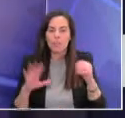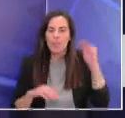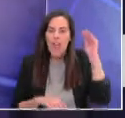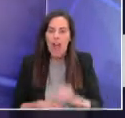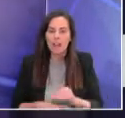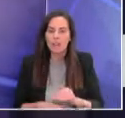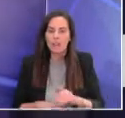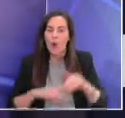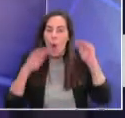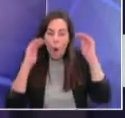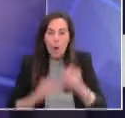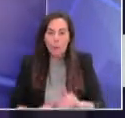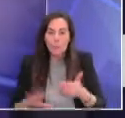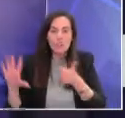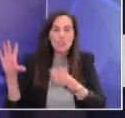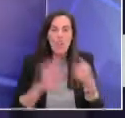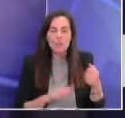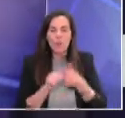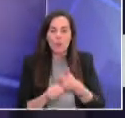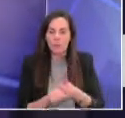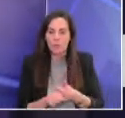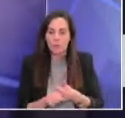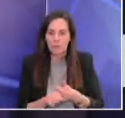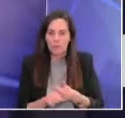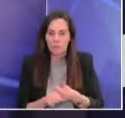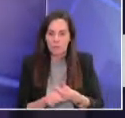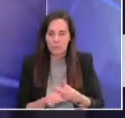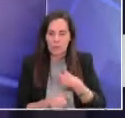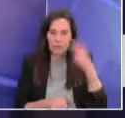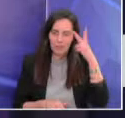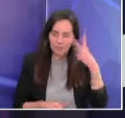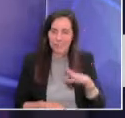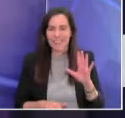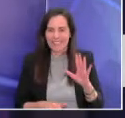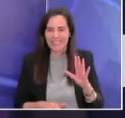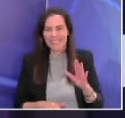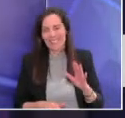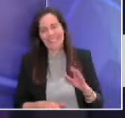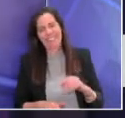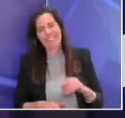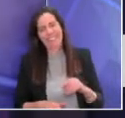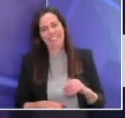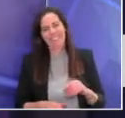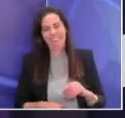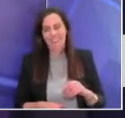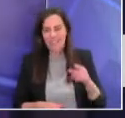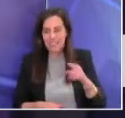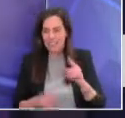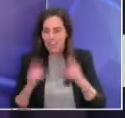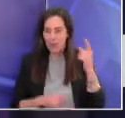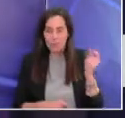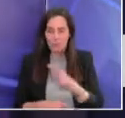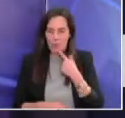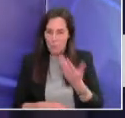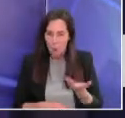ל-3,392, הורידו לי כ-600 עוקבים, שכנראה, אני מבין. לא כנראה. אבל, תקשיבו, זה קרה לי בשבוע,